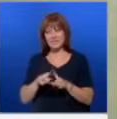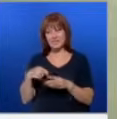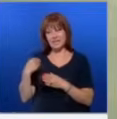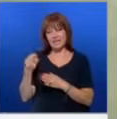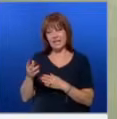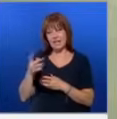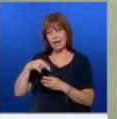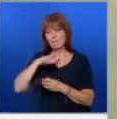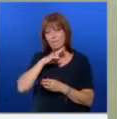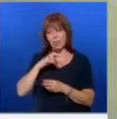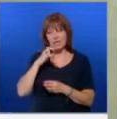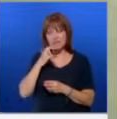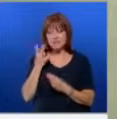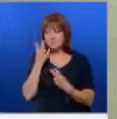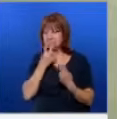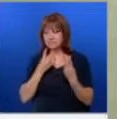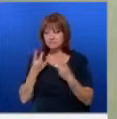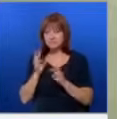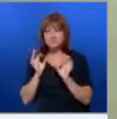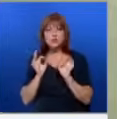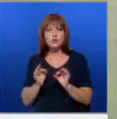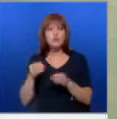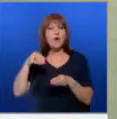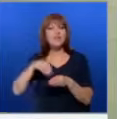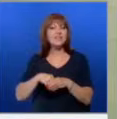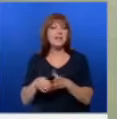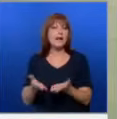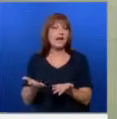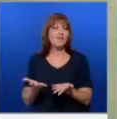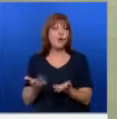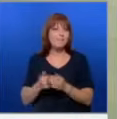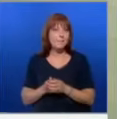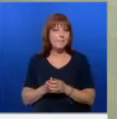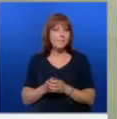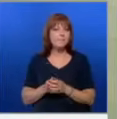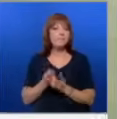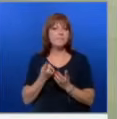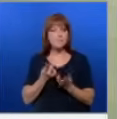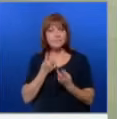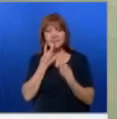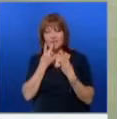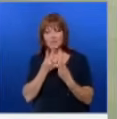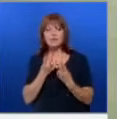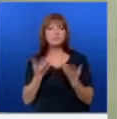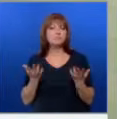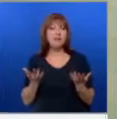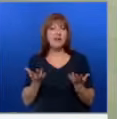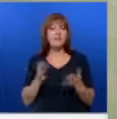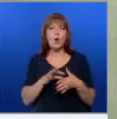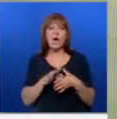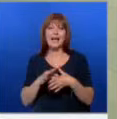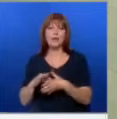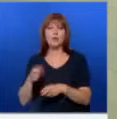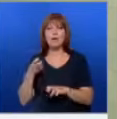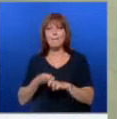полицията и те първа предстои да се изясни точният им състав. Но нека преди това да чуем и видим ръководството